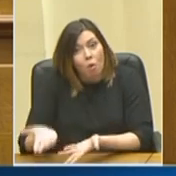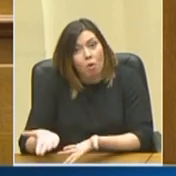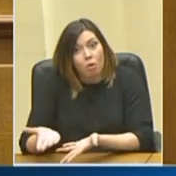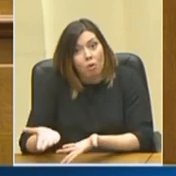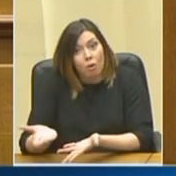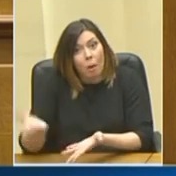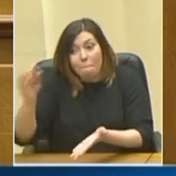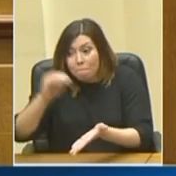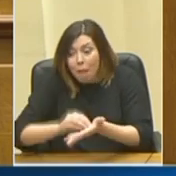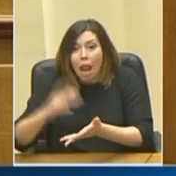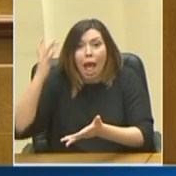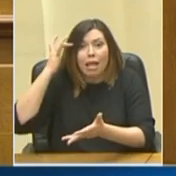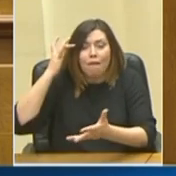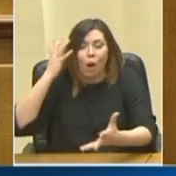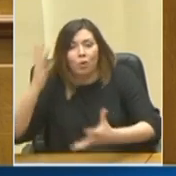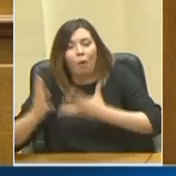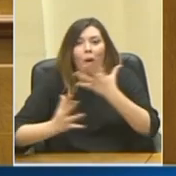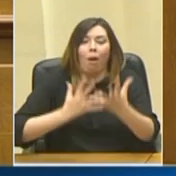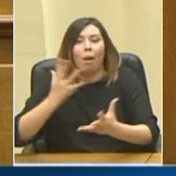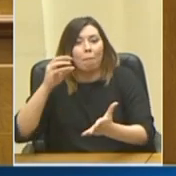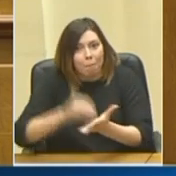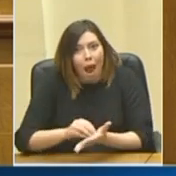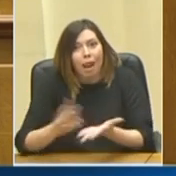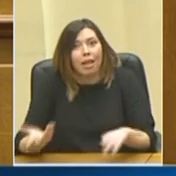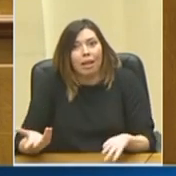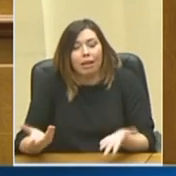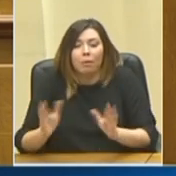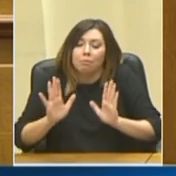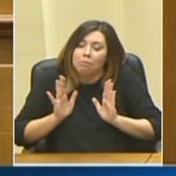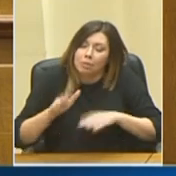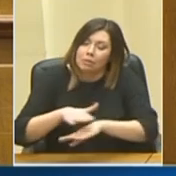Πάλι εγκεφαλική τρικυμία. Με συγχωρείτε.